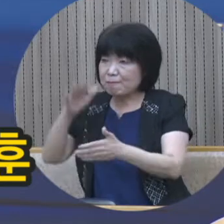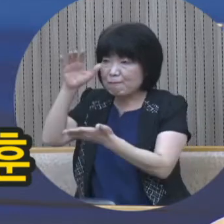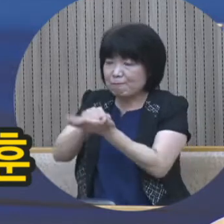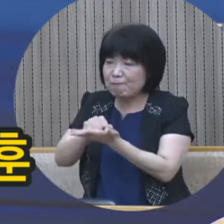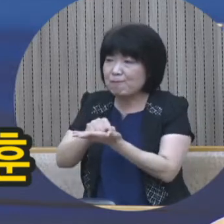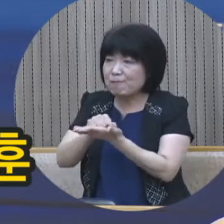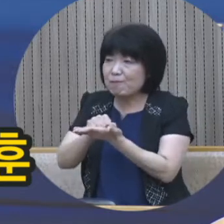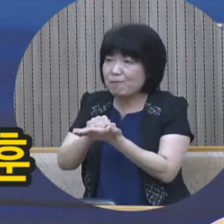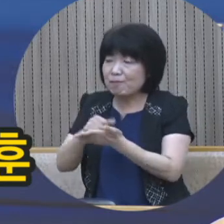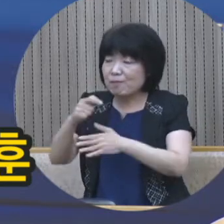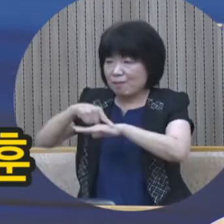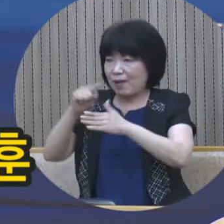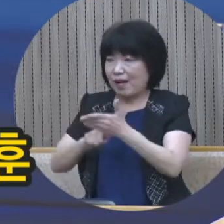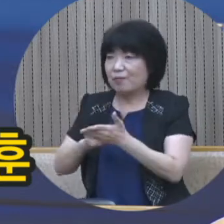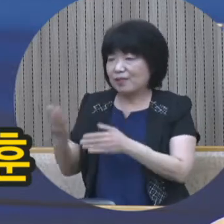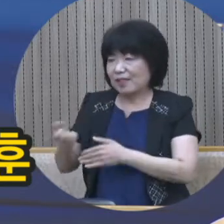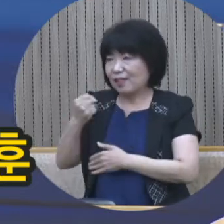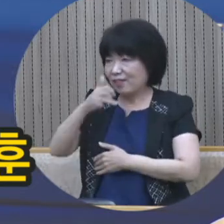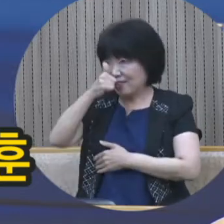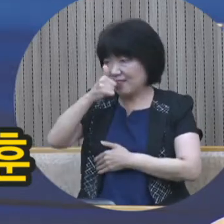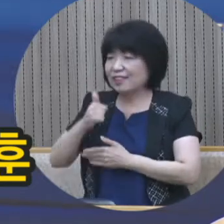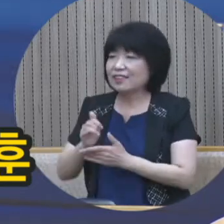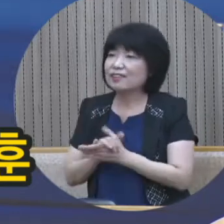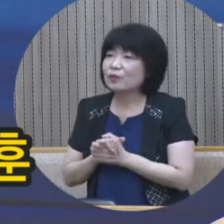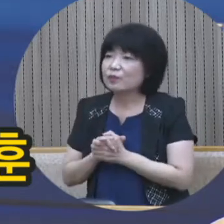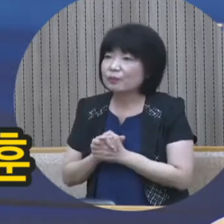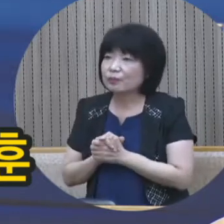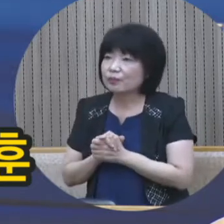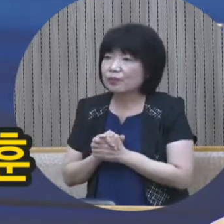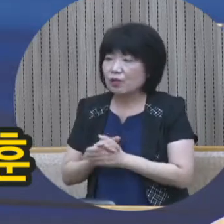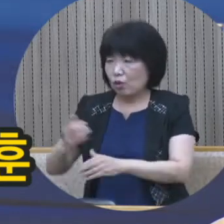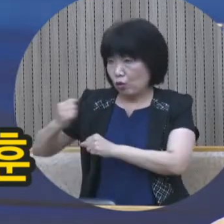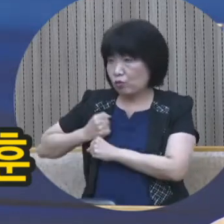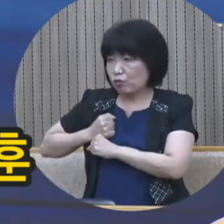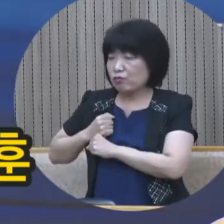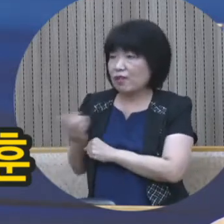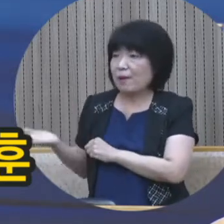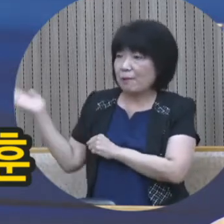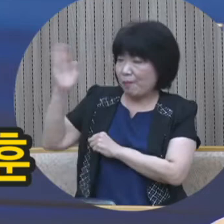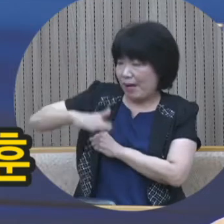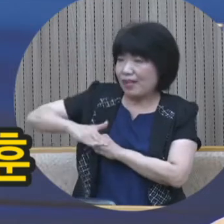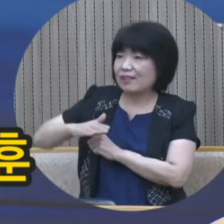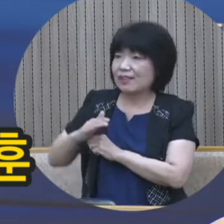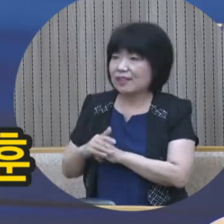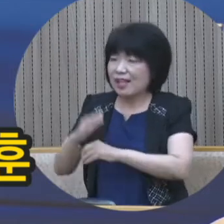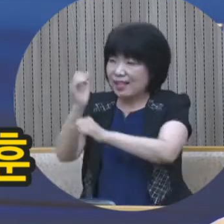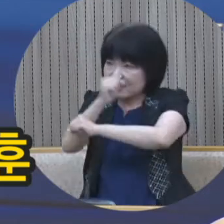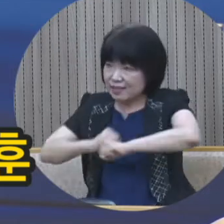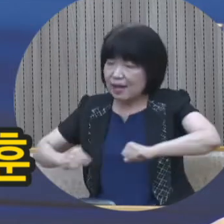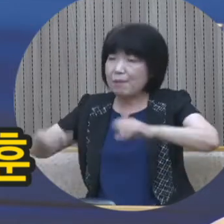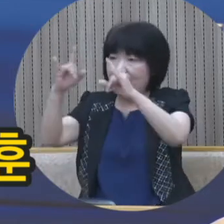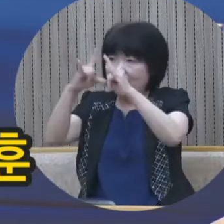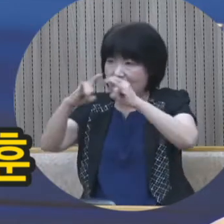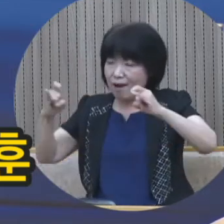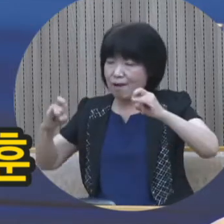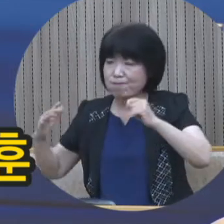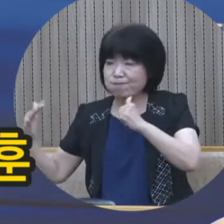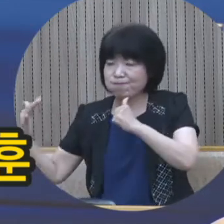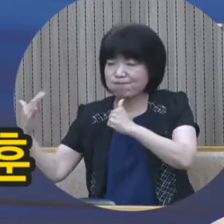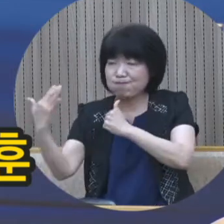접수해보자 하는 그런 마음을 갖는 거예요. 그래서 군대를 이끌고 와서 사마리아 성을